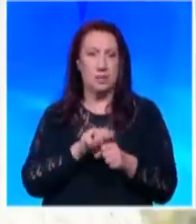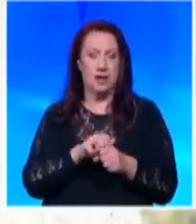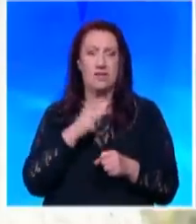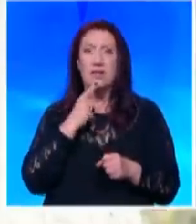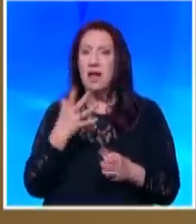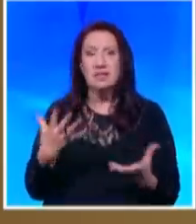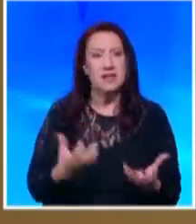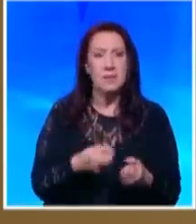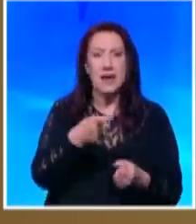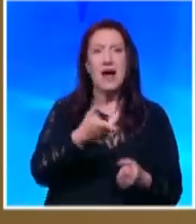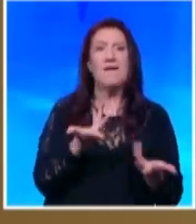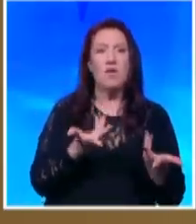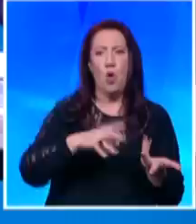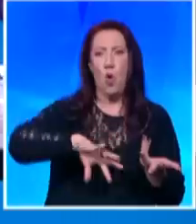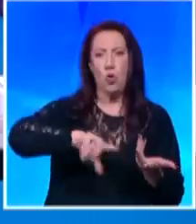е намерено.